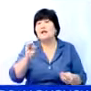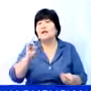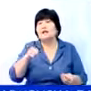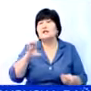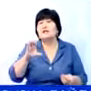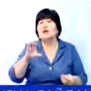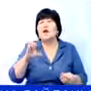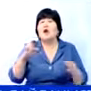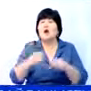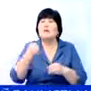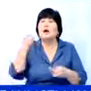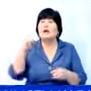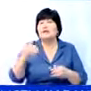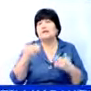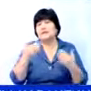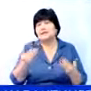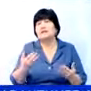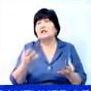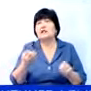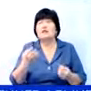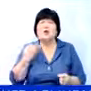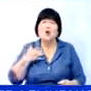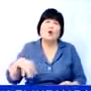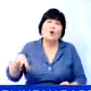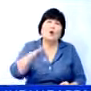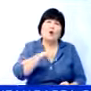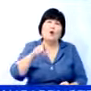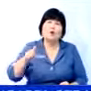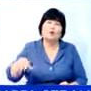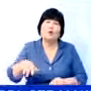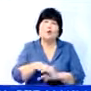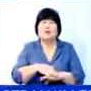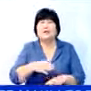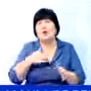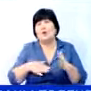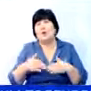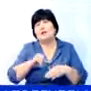ұтып, сізді және осы Қызылорда облысының жанкүйерлерін қуантуға тырысамыз.